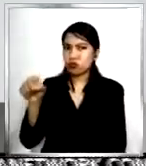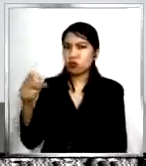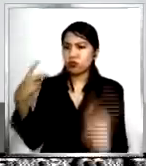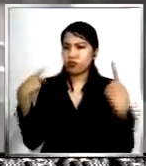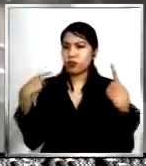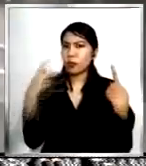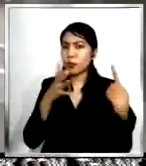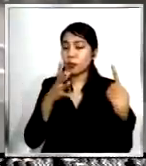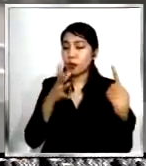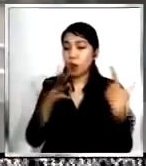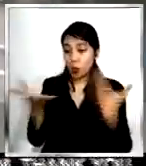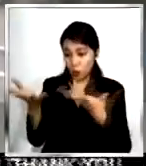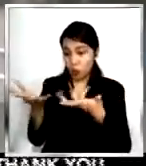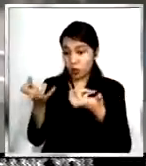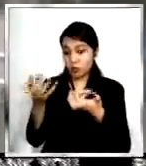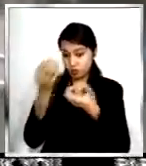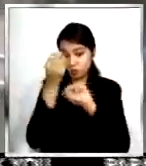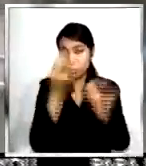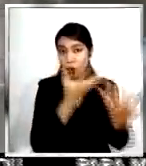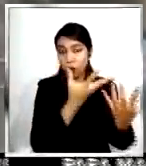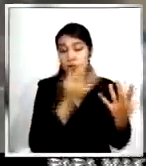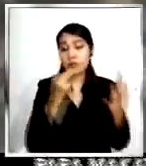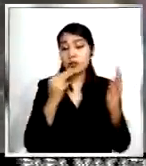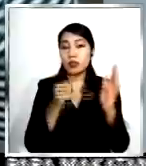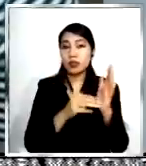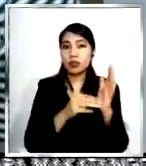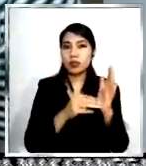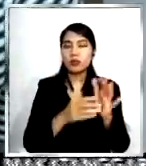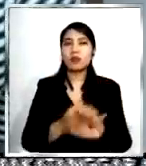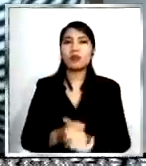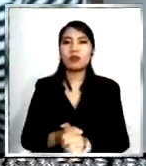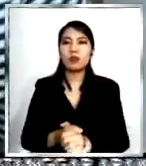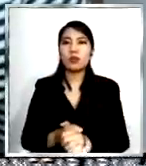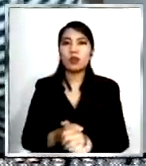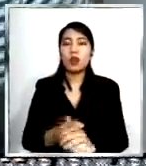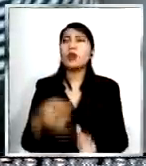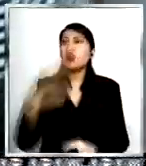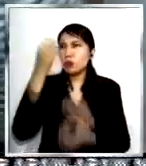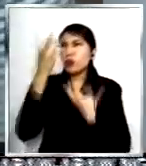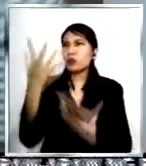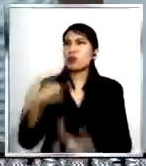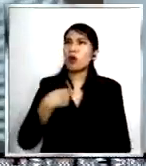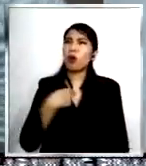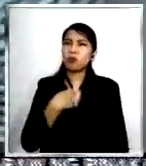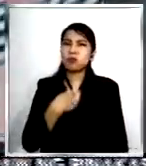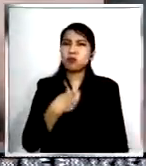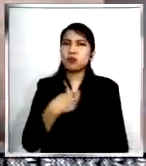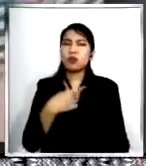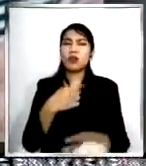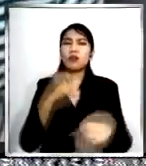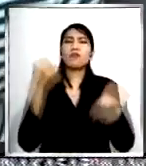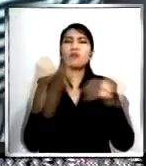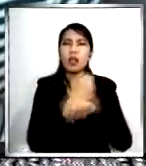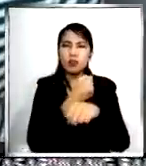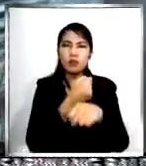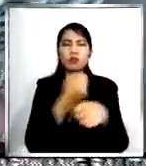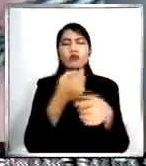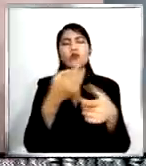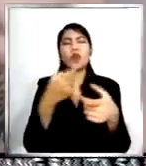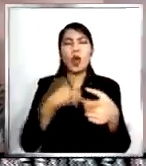pasabi." "Dok, sabihin mo lalaban ako." Hindi ko niyang sabihan ko siya. Doon mo makikita na